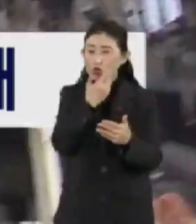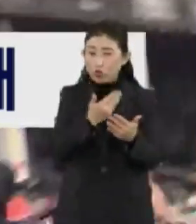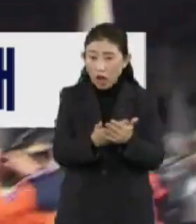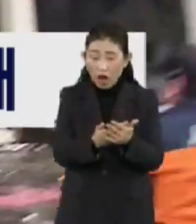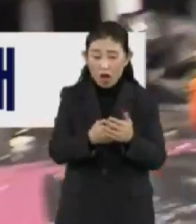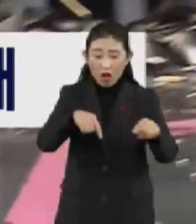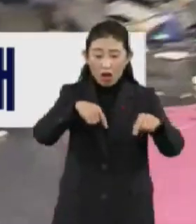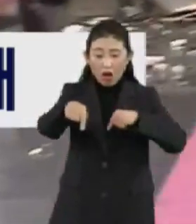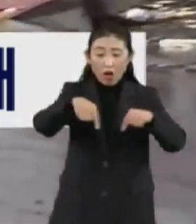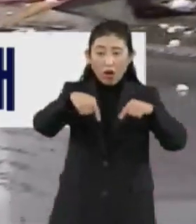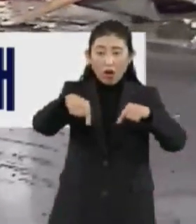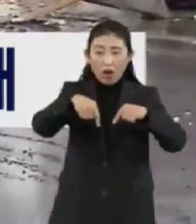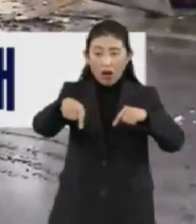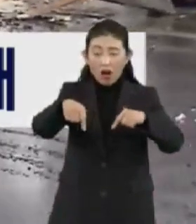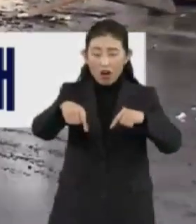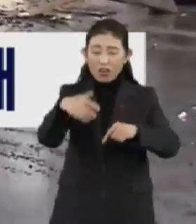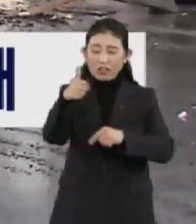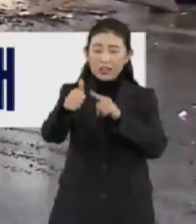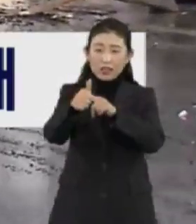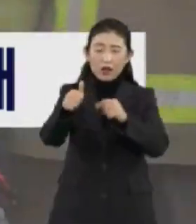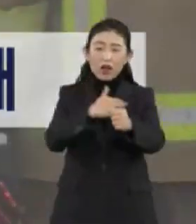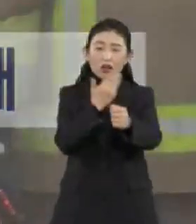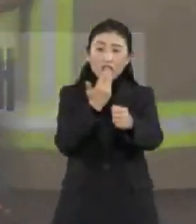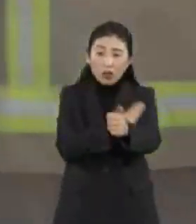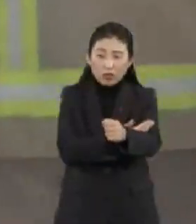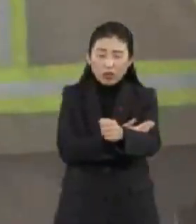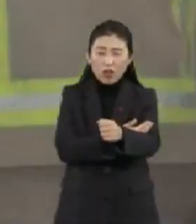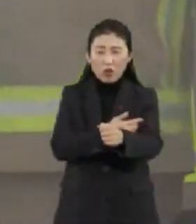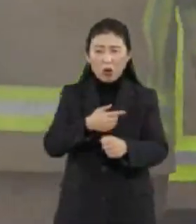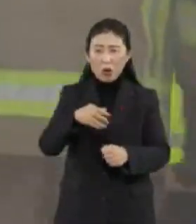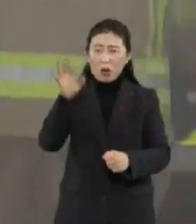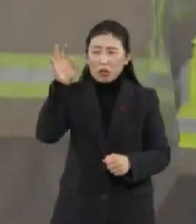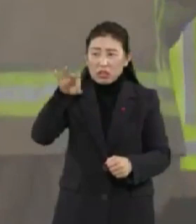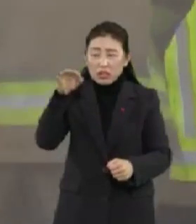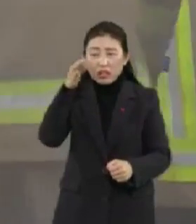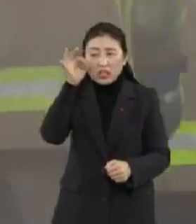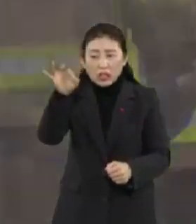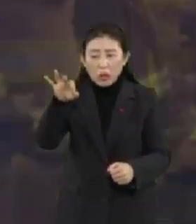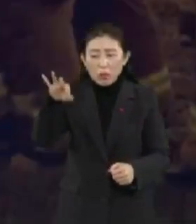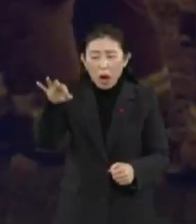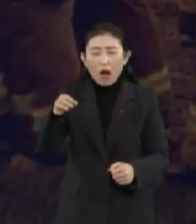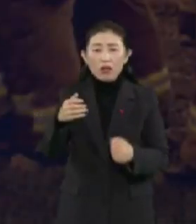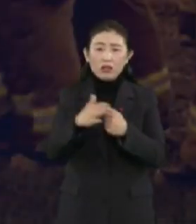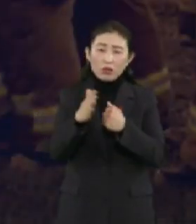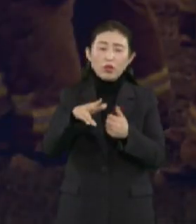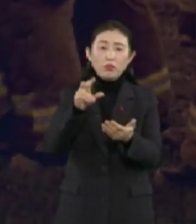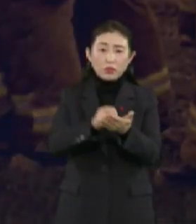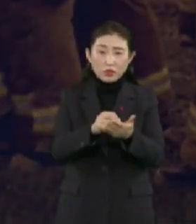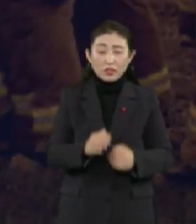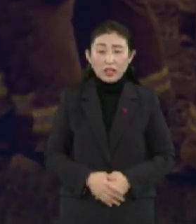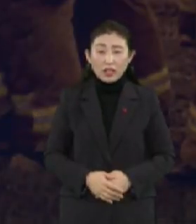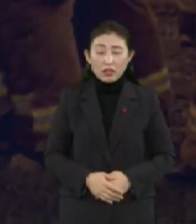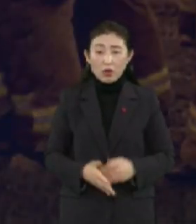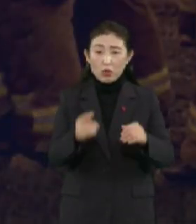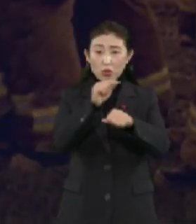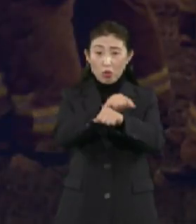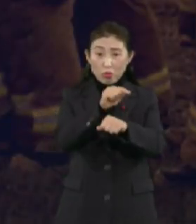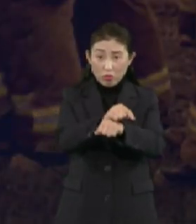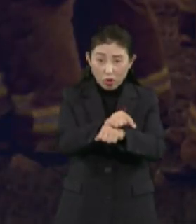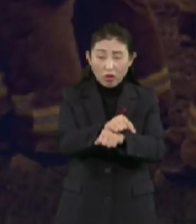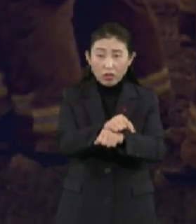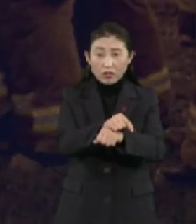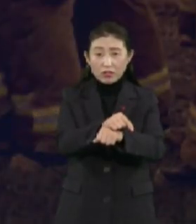투입을 결정하는 지휘관의 짧은 현장 근무 경력 문제가 계속해서 제기됩니다. 실제 간부급 소방